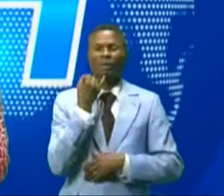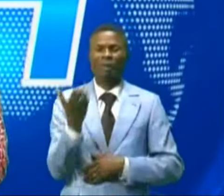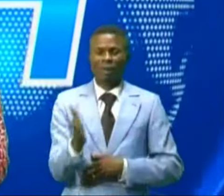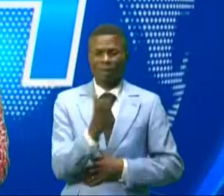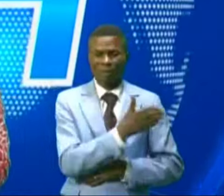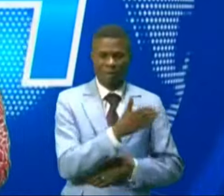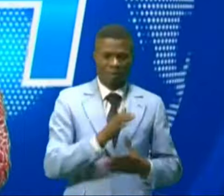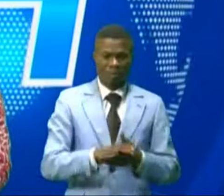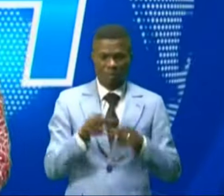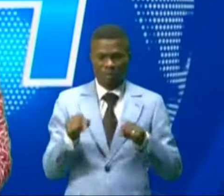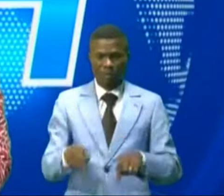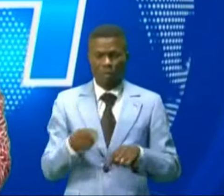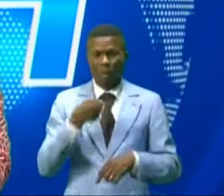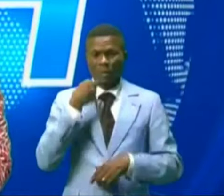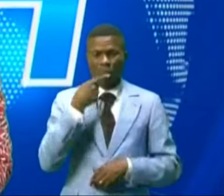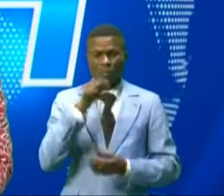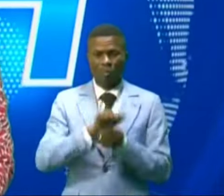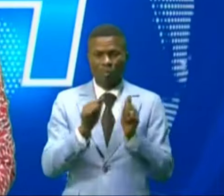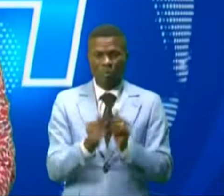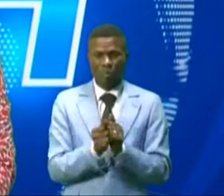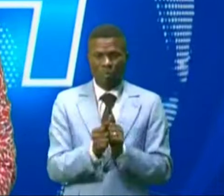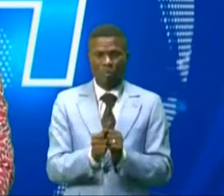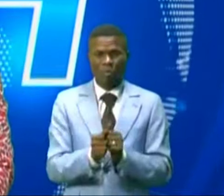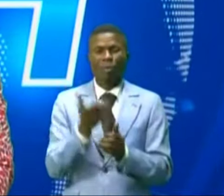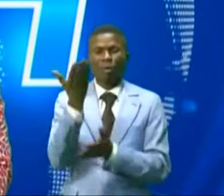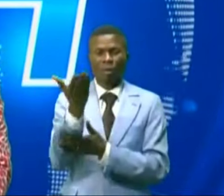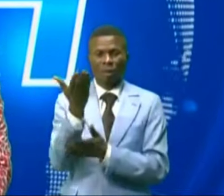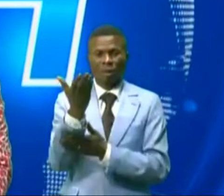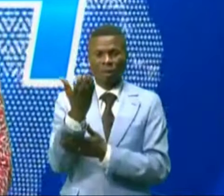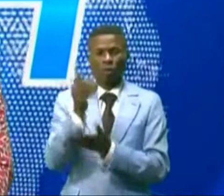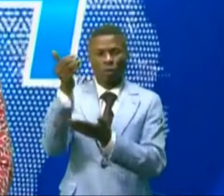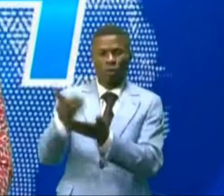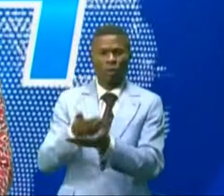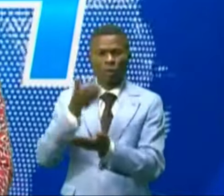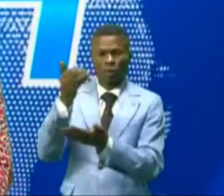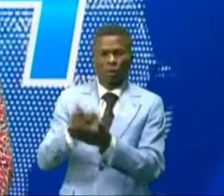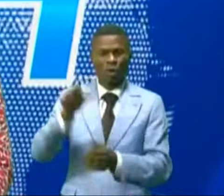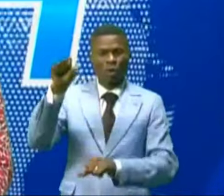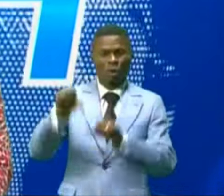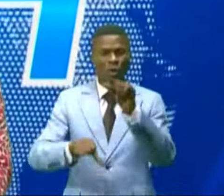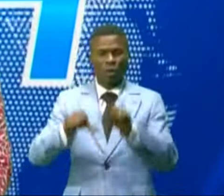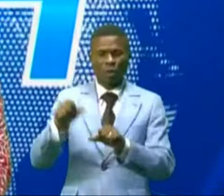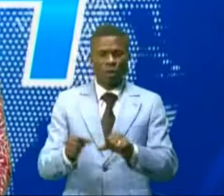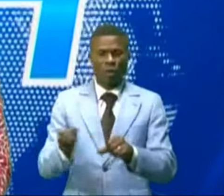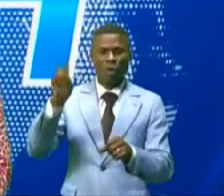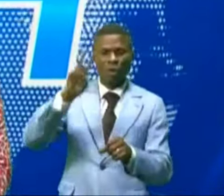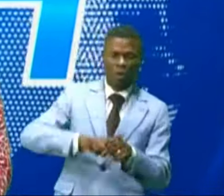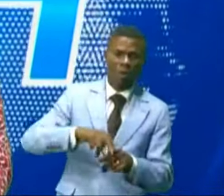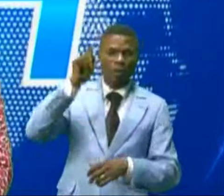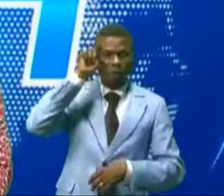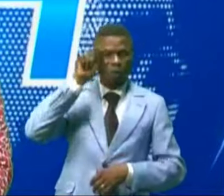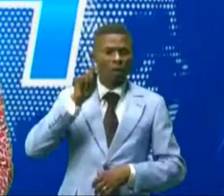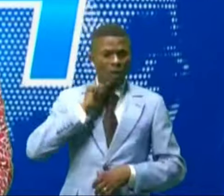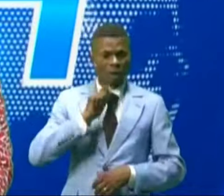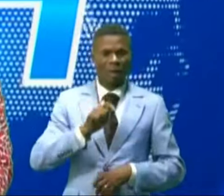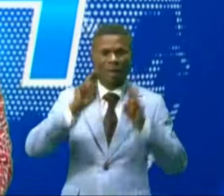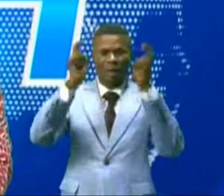Nous allons parler à présent de ce plaidoyer contre l'exploitation, abus et harcèlement sexuel à